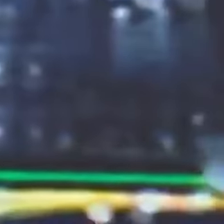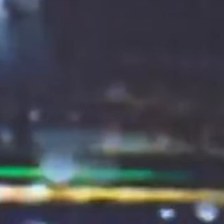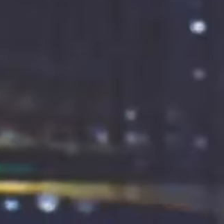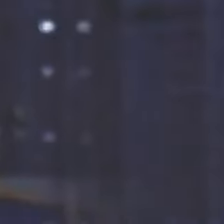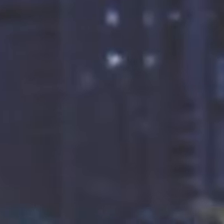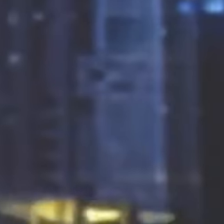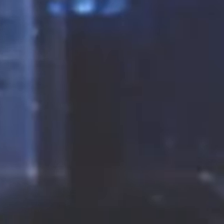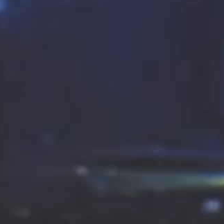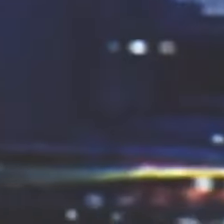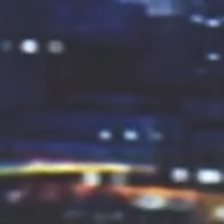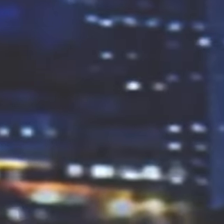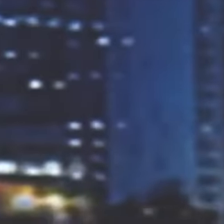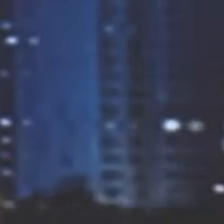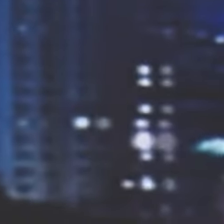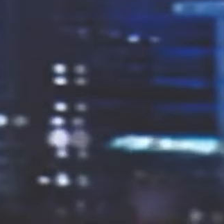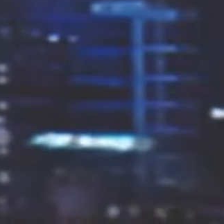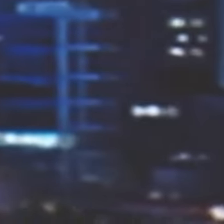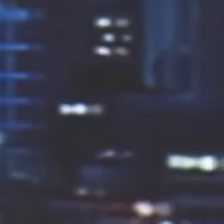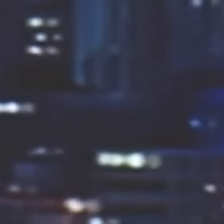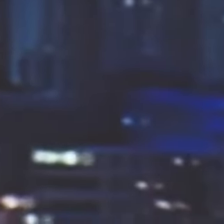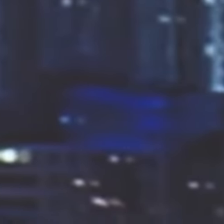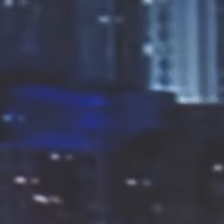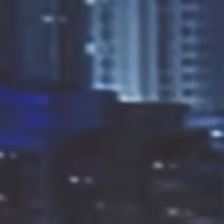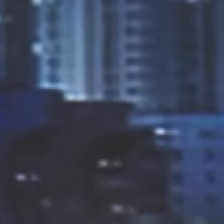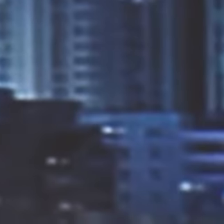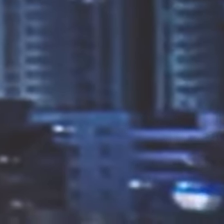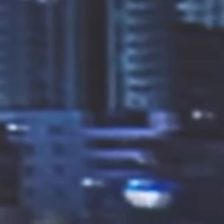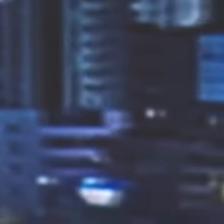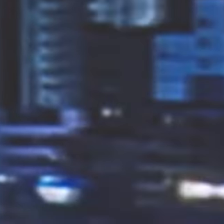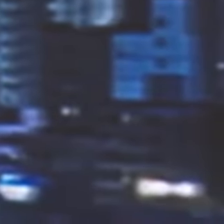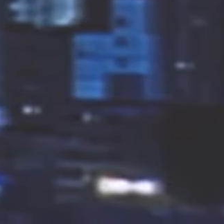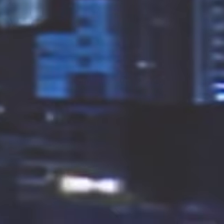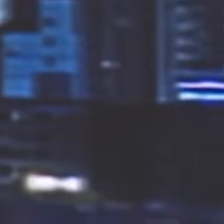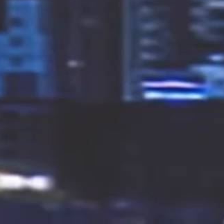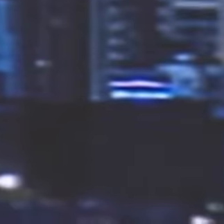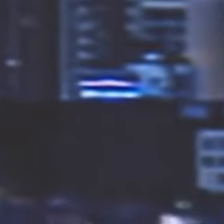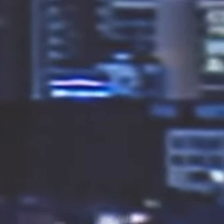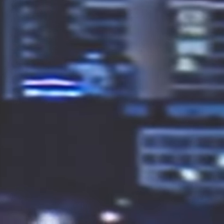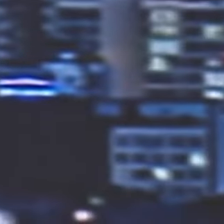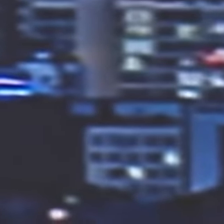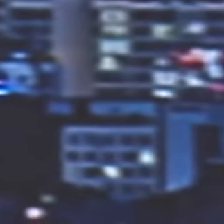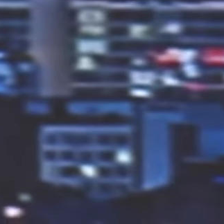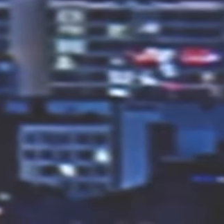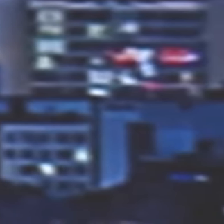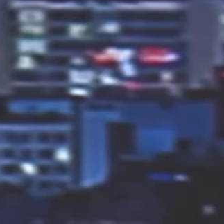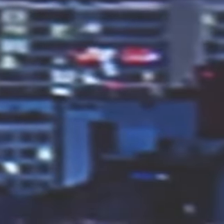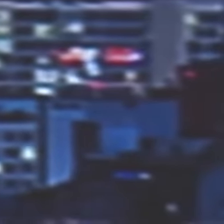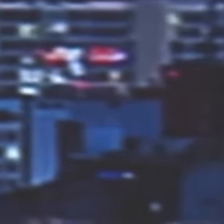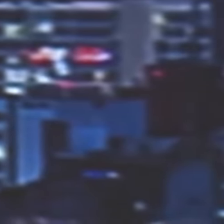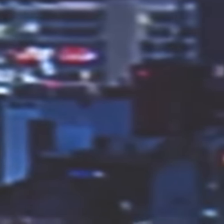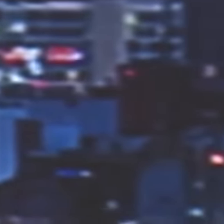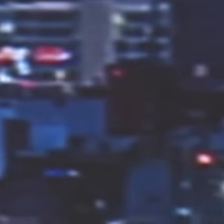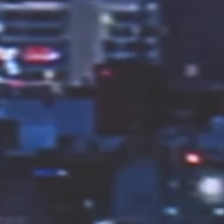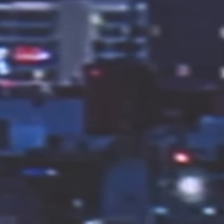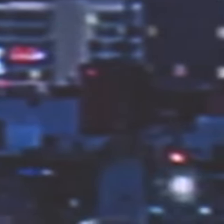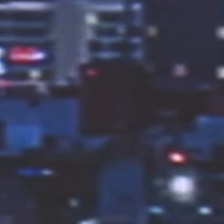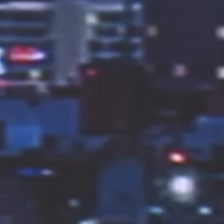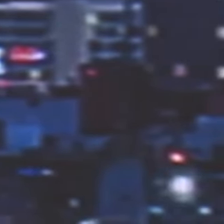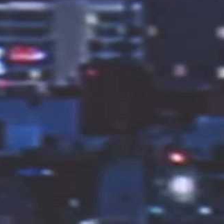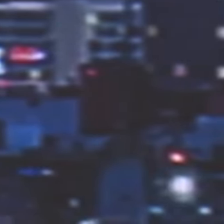jtbc 뉴스를 시청해 주셔서 고맙습니다 저희는 저녁 6시 50분 뉴스룸에서 뵙겠습니다